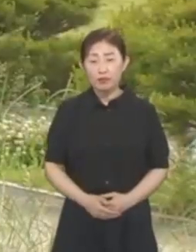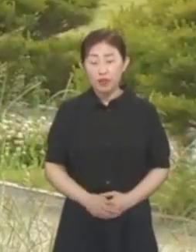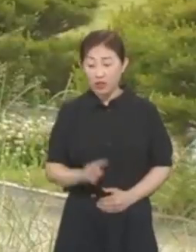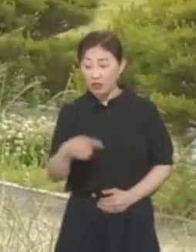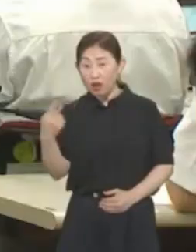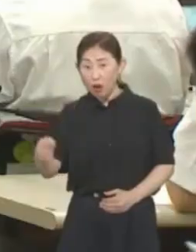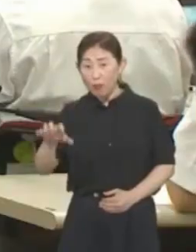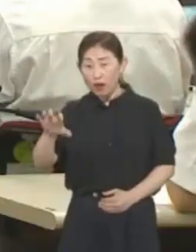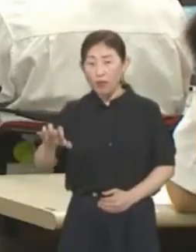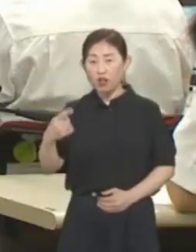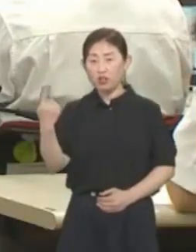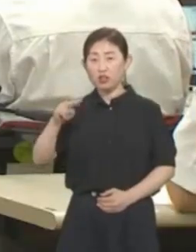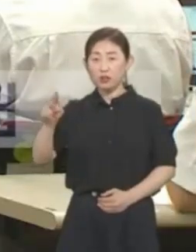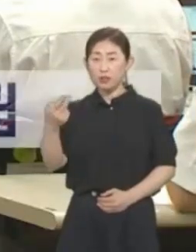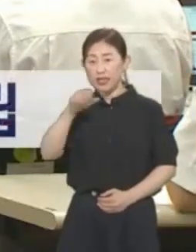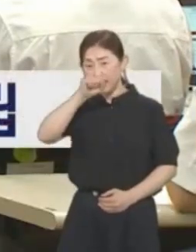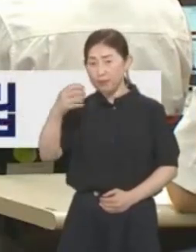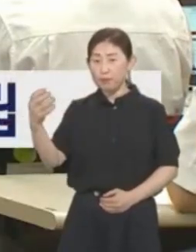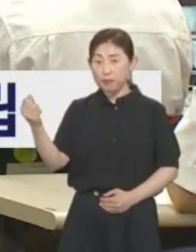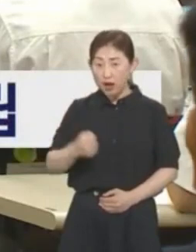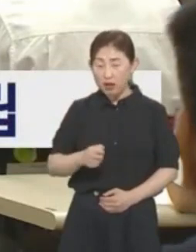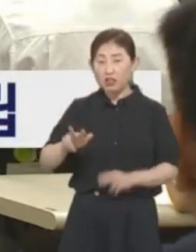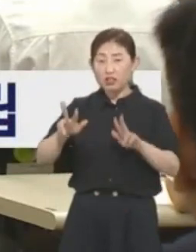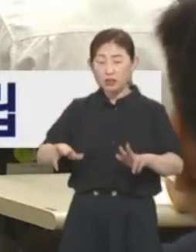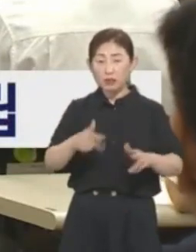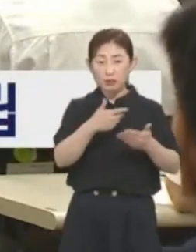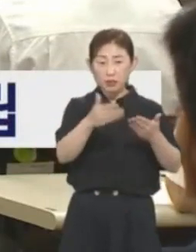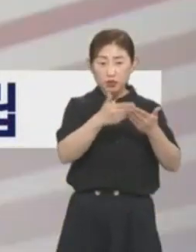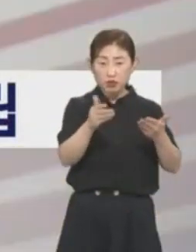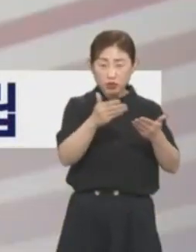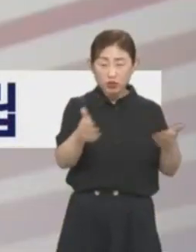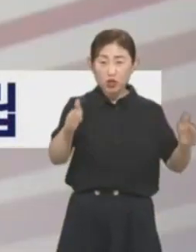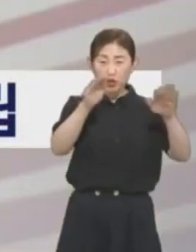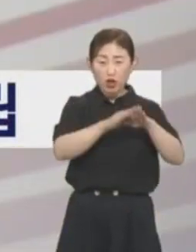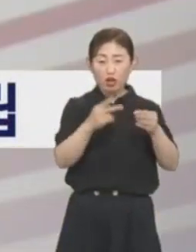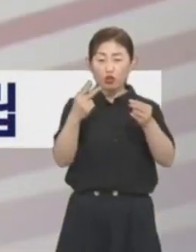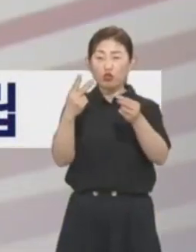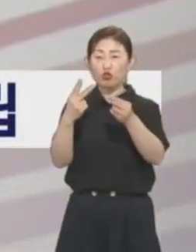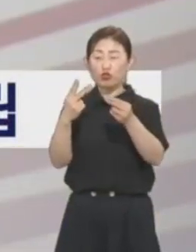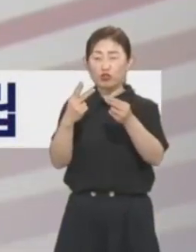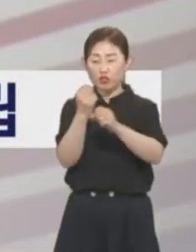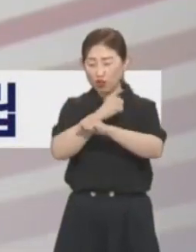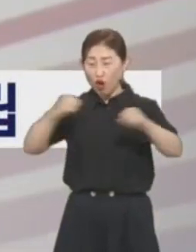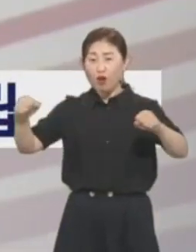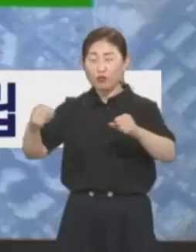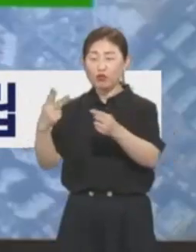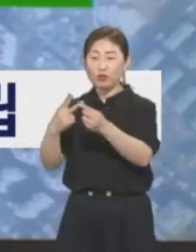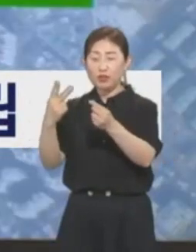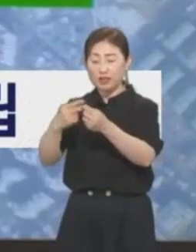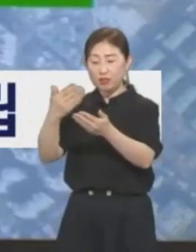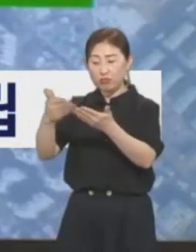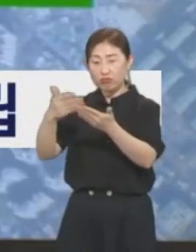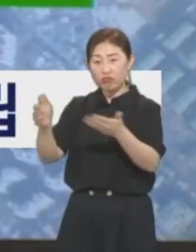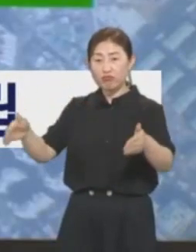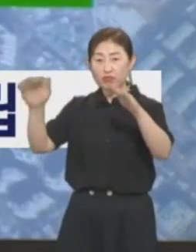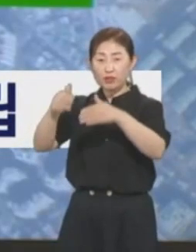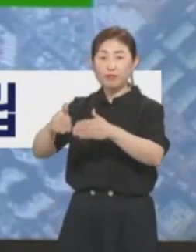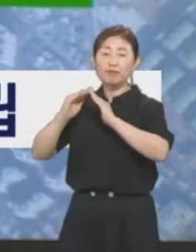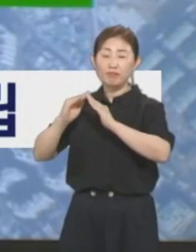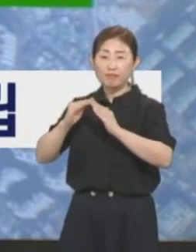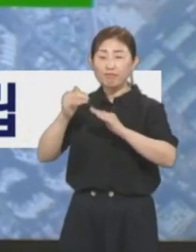공연장 옆에는 1,200억 원을 들여 현재 대전시립미술관 2배 규모의 제2시립미술관도